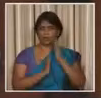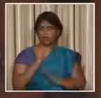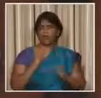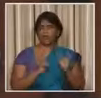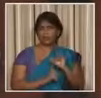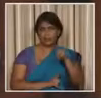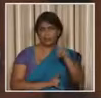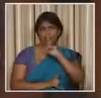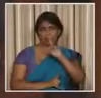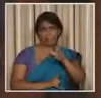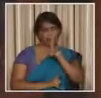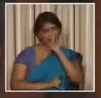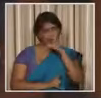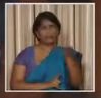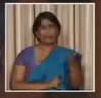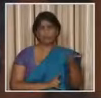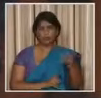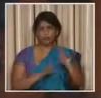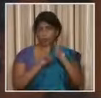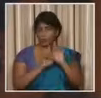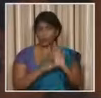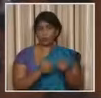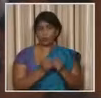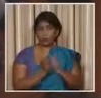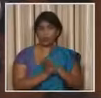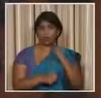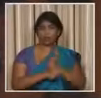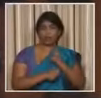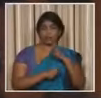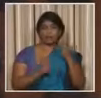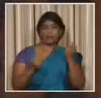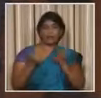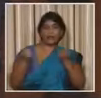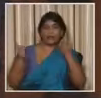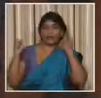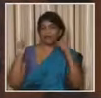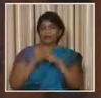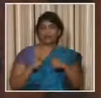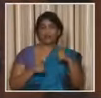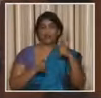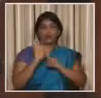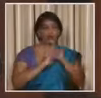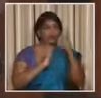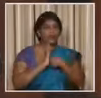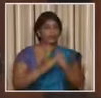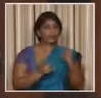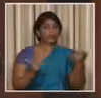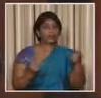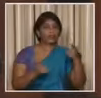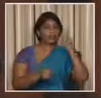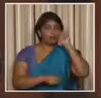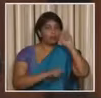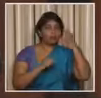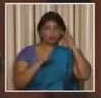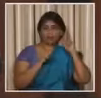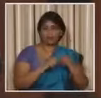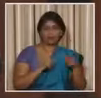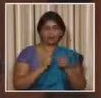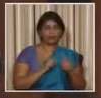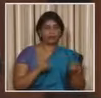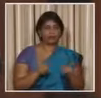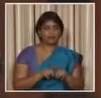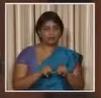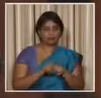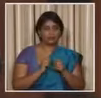කියන්නත් ලැජ්ජයි. මේ වගේ මිනිස්සු මොකද තමන් මේ රජේ වෙනුවෙන් කඩේ යෑම පිළිබඳව උතුරු නැගෙන දීවරය ගැන හිතන්නේවත් නැතුව කඩේ යෑමක් කරන්නේ. ඉතින් ඇත්ත වශයෙන්ම කියනවා